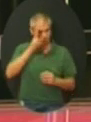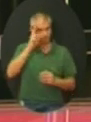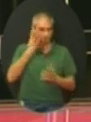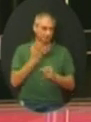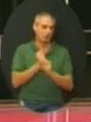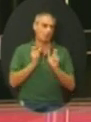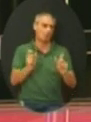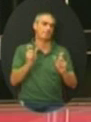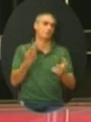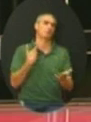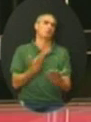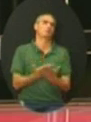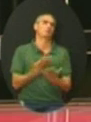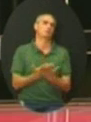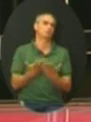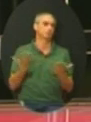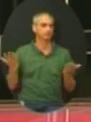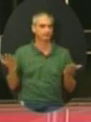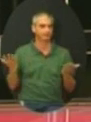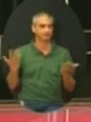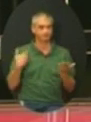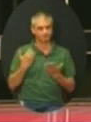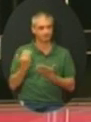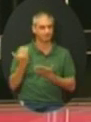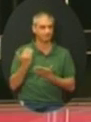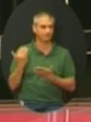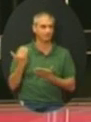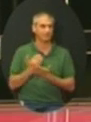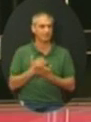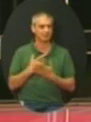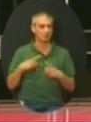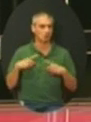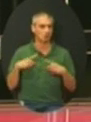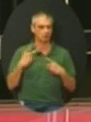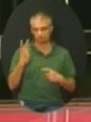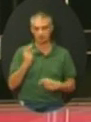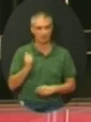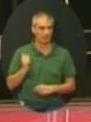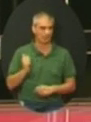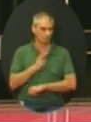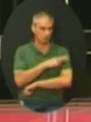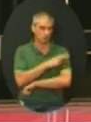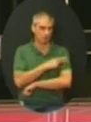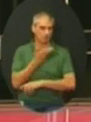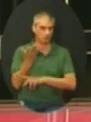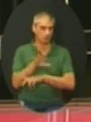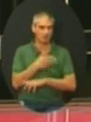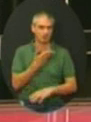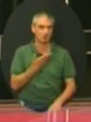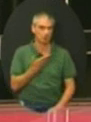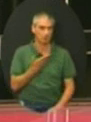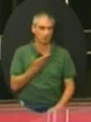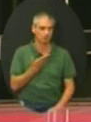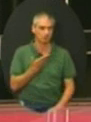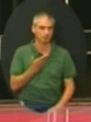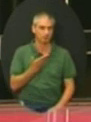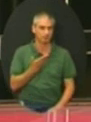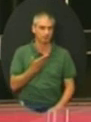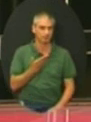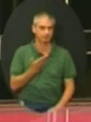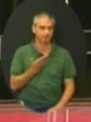מנעו פיגוע ויש לנו, חסכנו את שני החיילים שנהרגו, שני שוטרים אגב שנהרגו